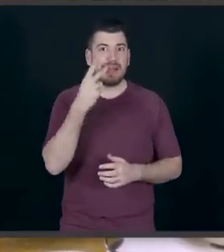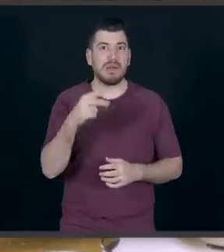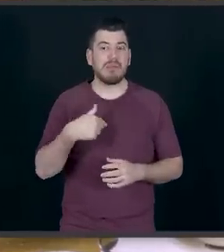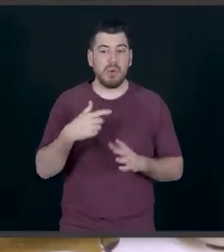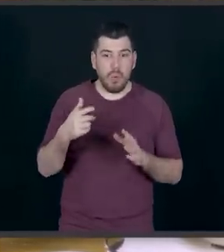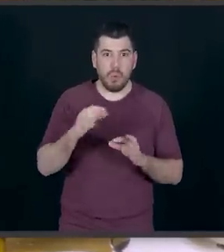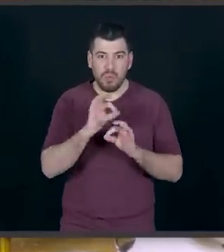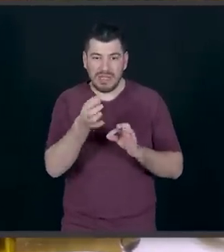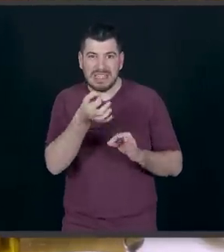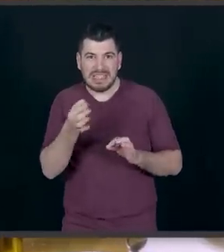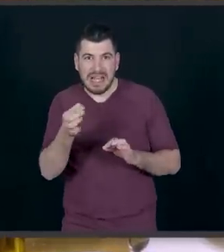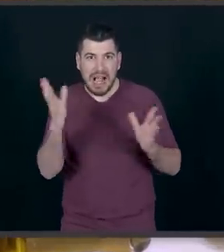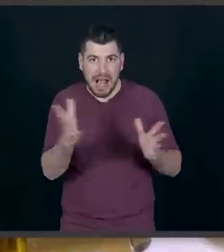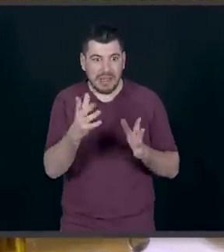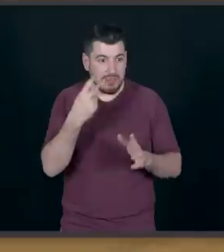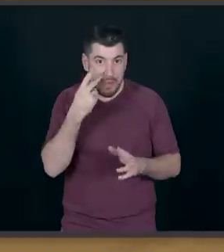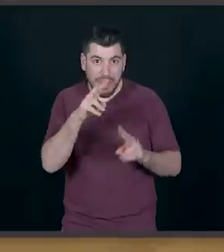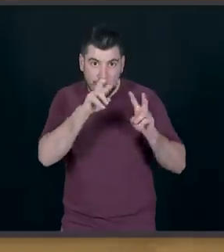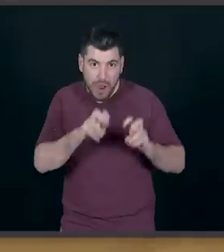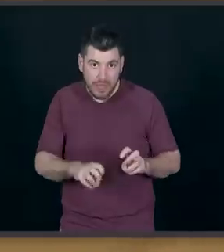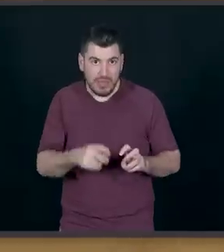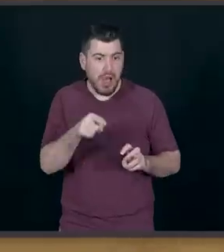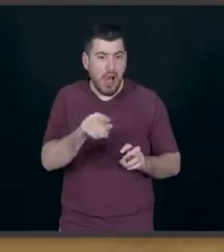Δεν έχει, όλα πάνε μια χαρά, κοιτάξτε κι εσείς.